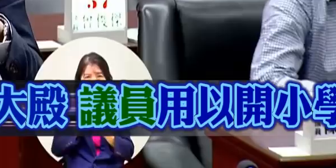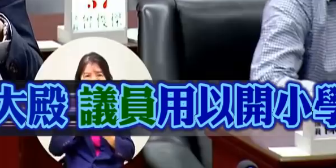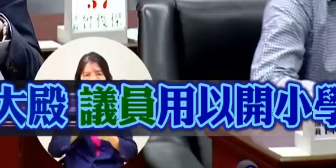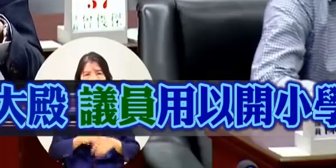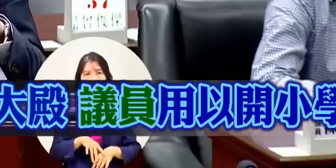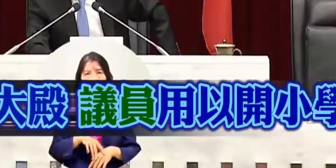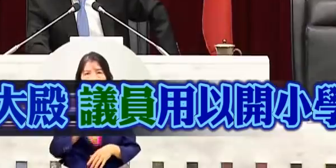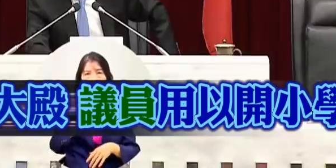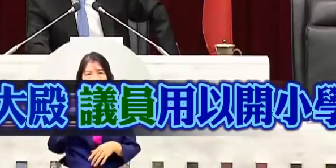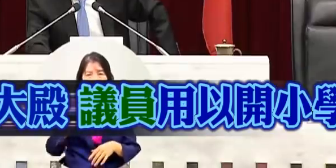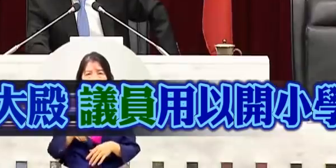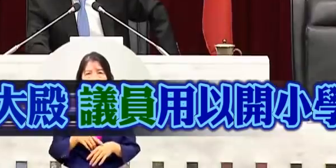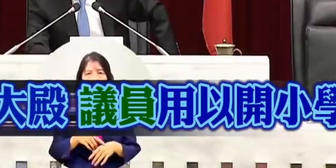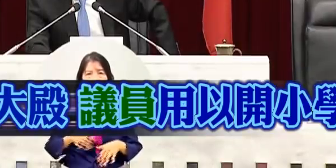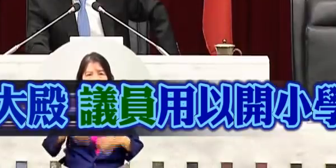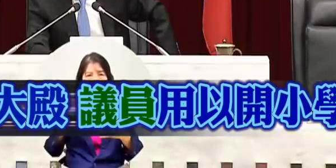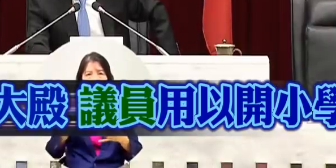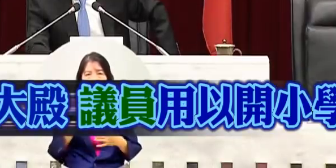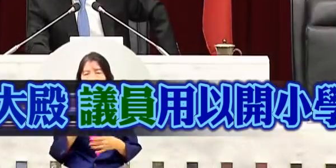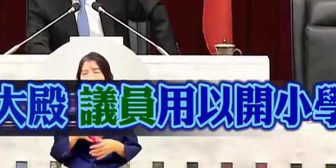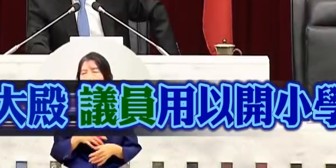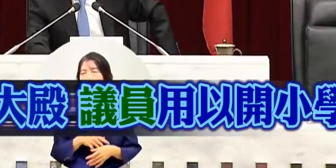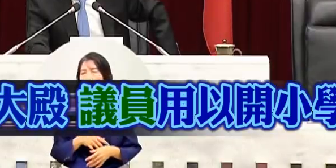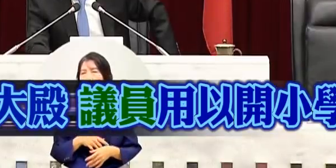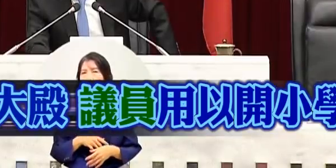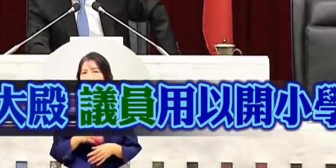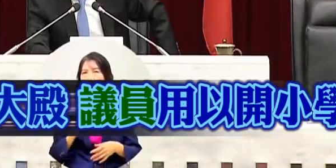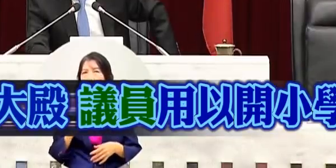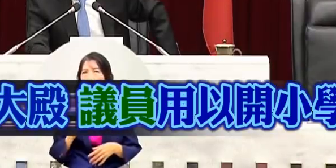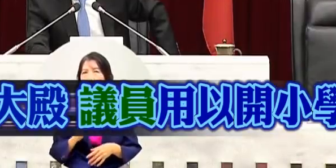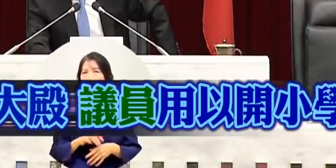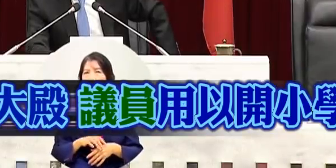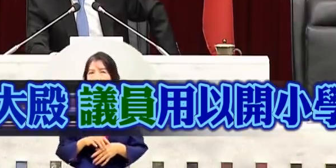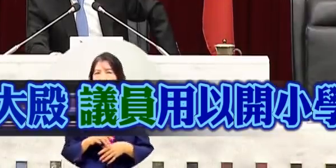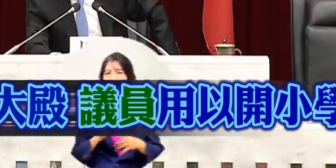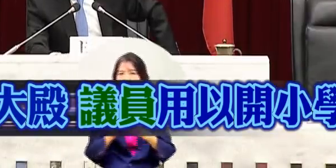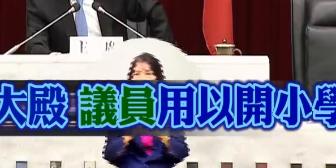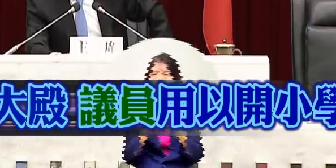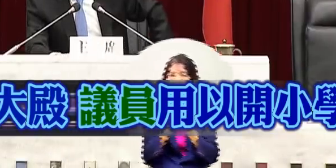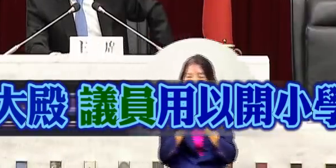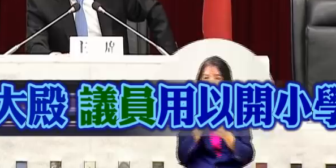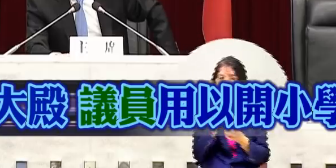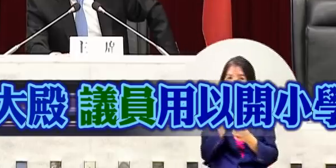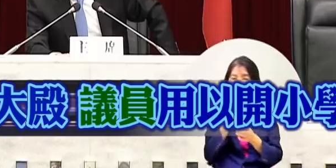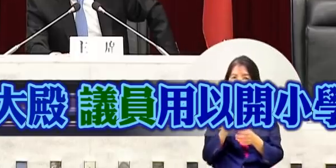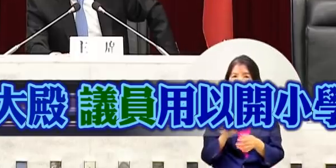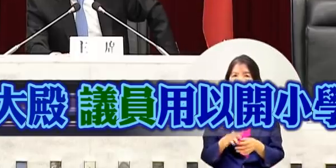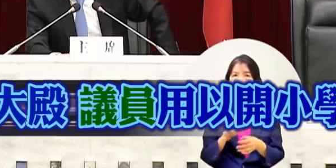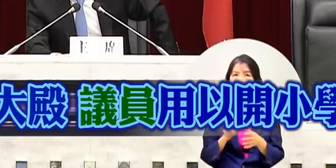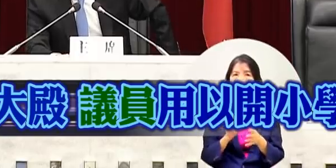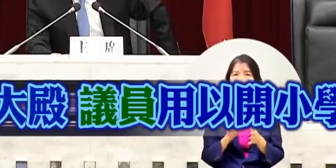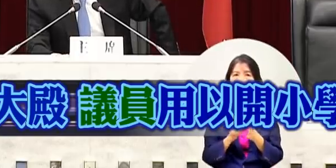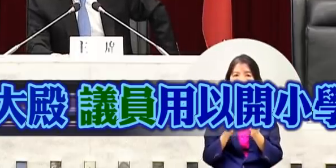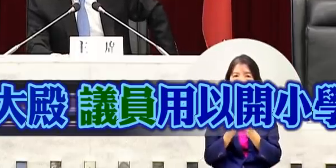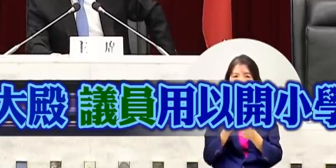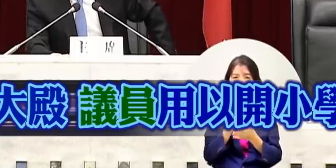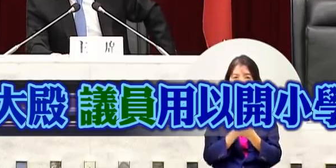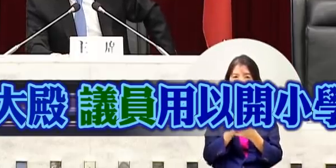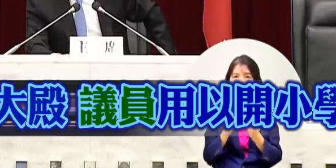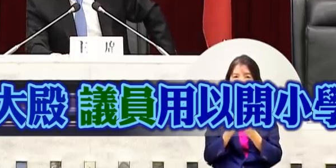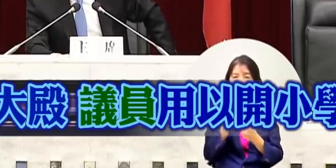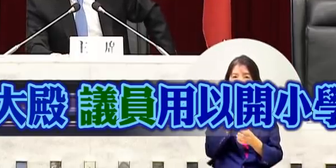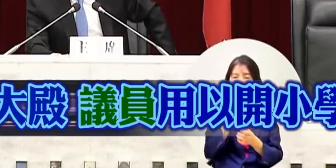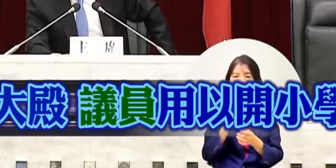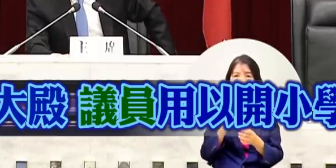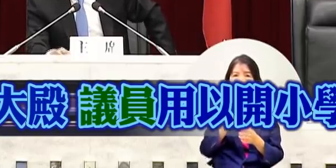跟您家就爱安尼啦，动怒。 议长，时间可不可以暂停？ 用无想你是。 议长，时间可不可以暂停？ 我想讲你在做议员呢。 时间可不可以暂停？议长， 我想讲你在做议